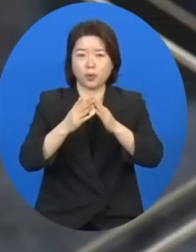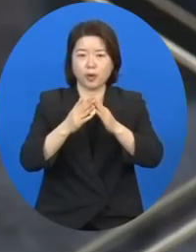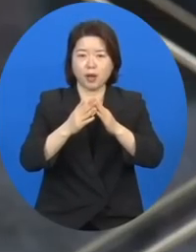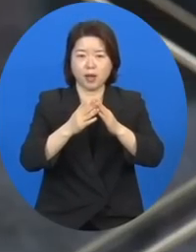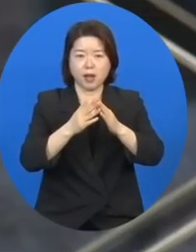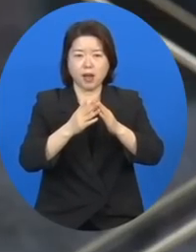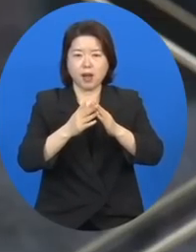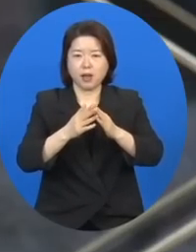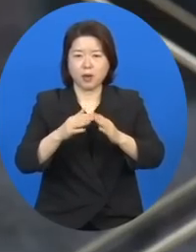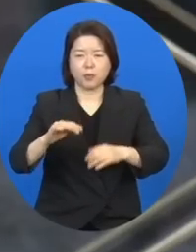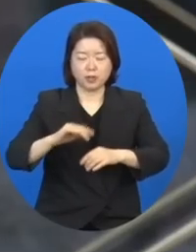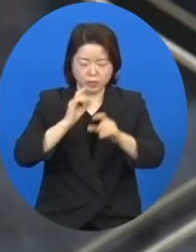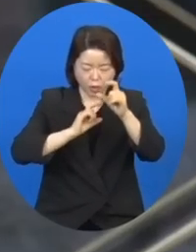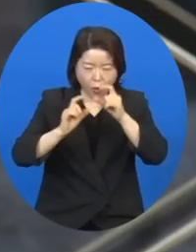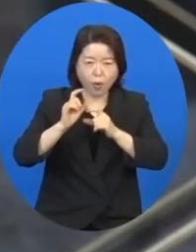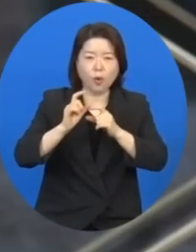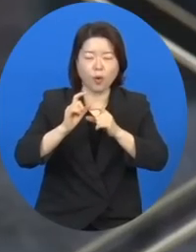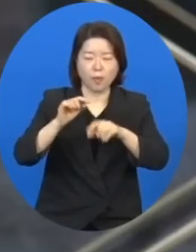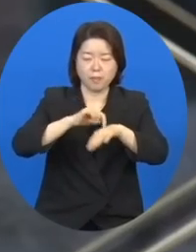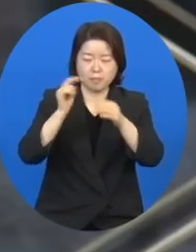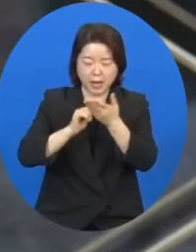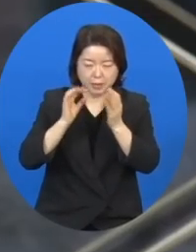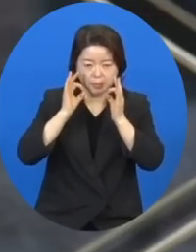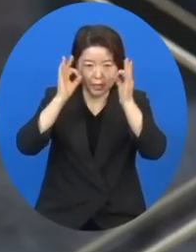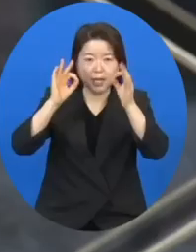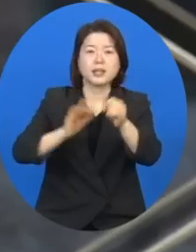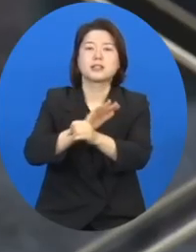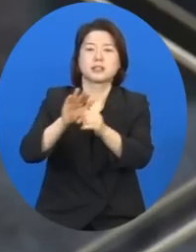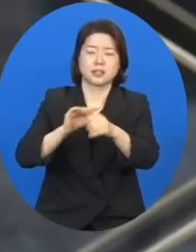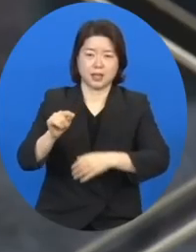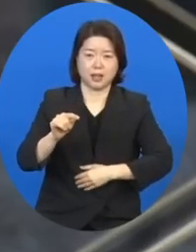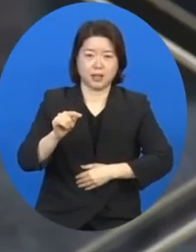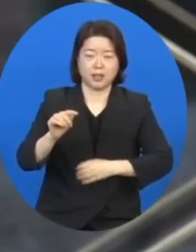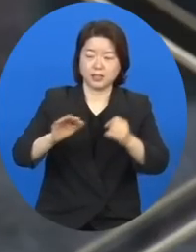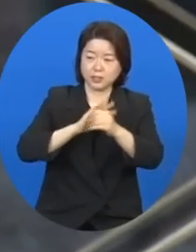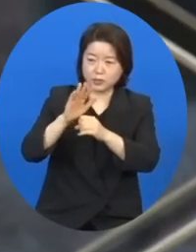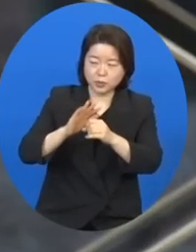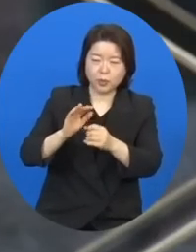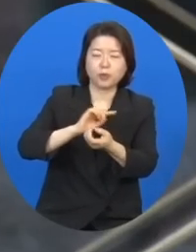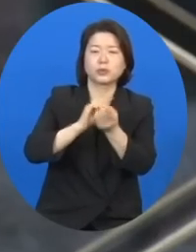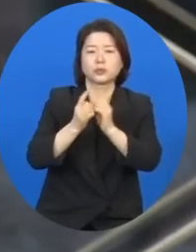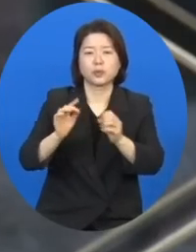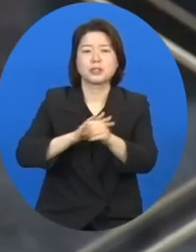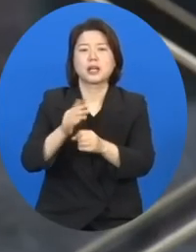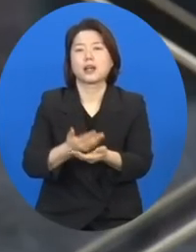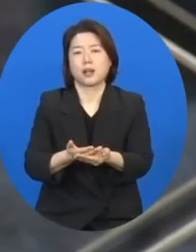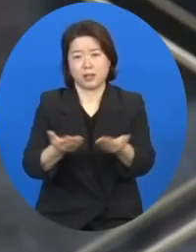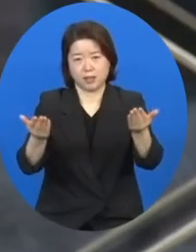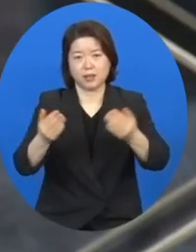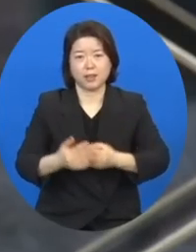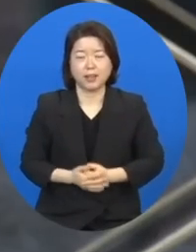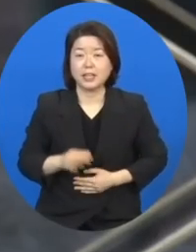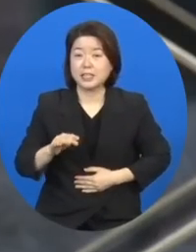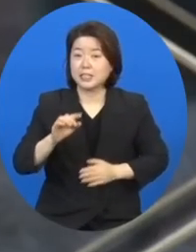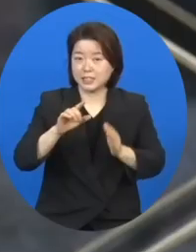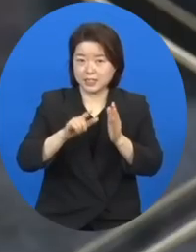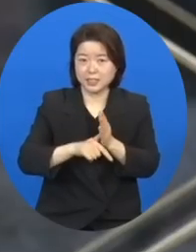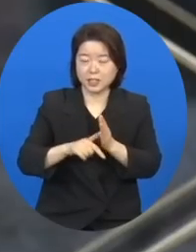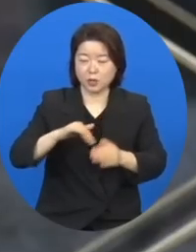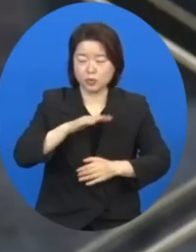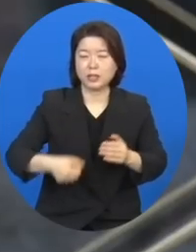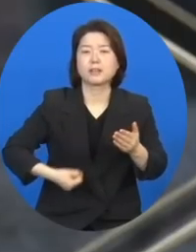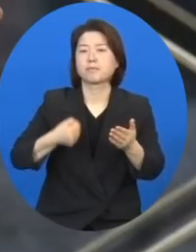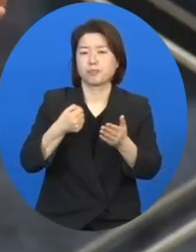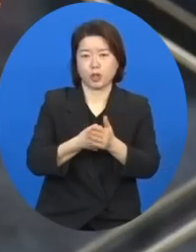더 사랑하겠습니다. 마음을 다해 우리 성도들을 그 사랑으로 사랑하겠습니다. 하나님, 이 시간에 우리가 이 시간